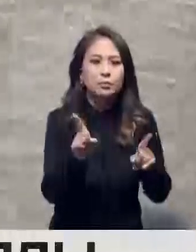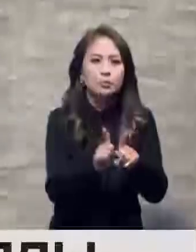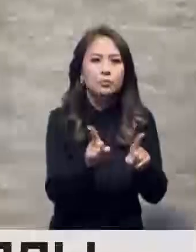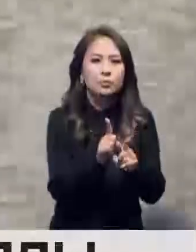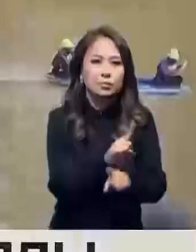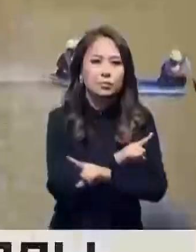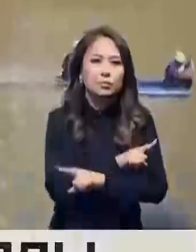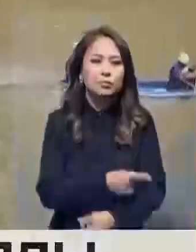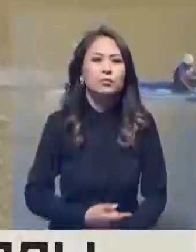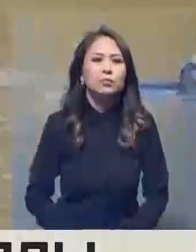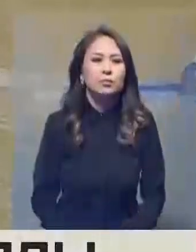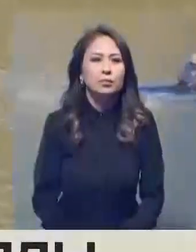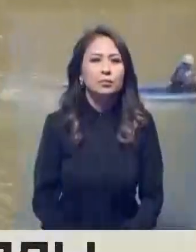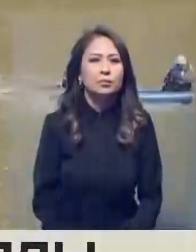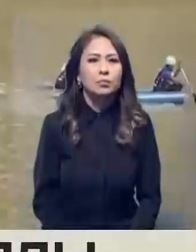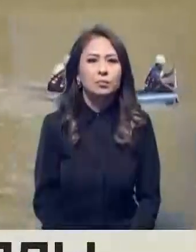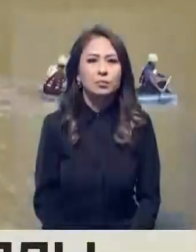аса адам көз жұмған екен.